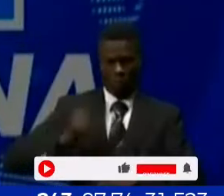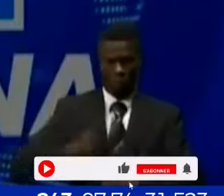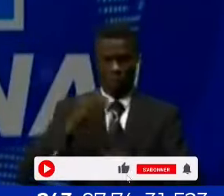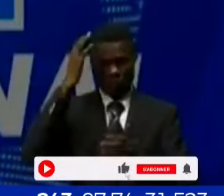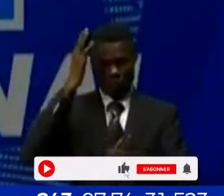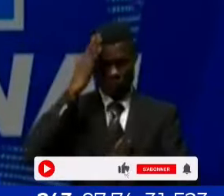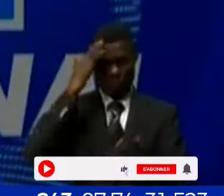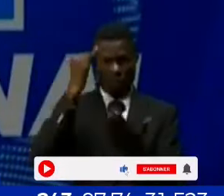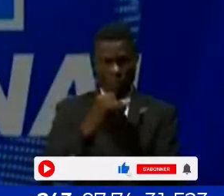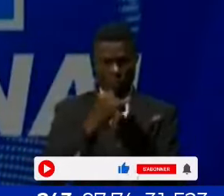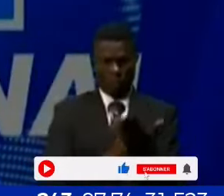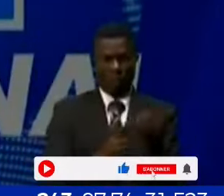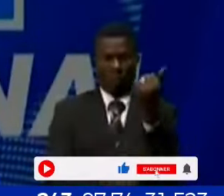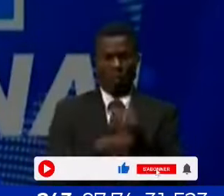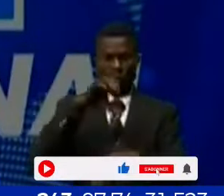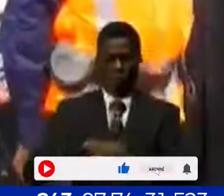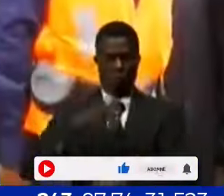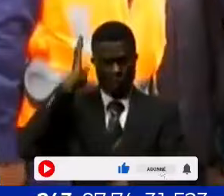l'identification des prévenus. Regardez.